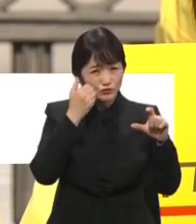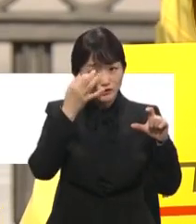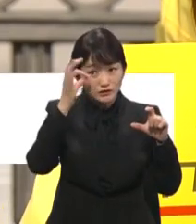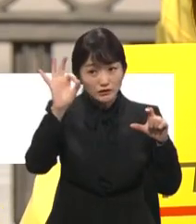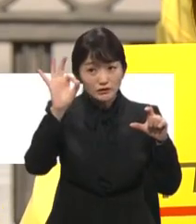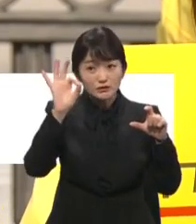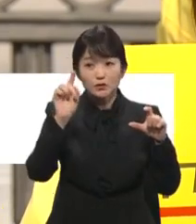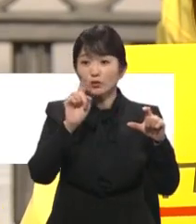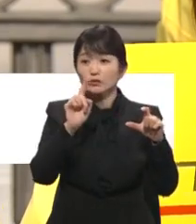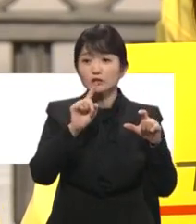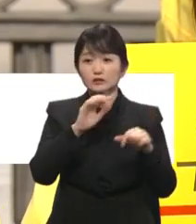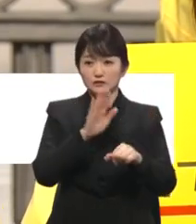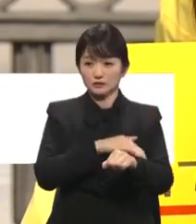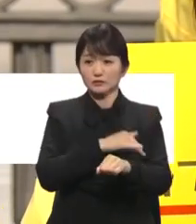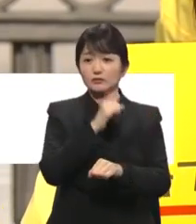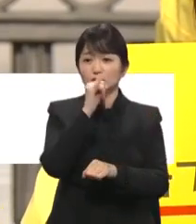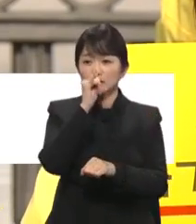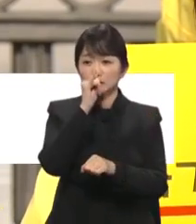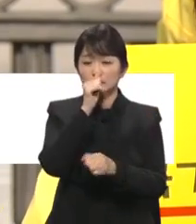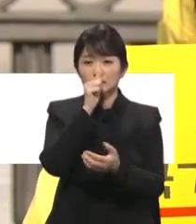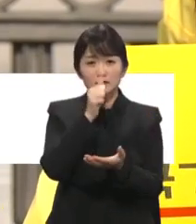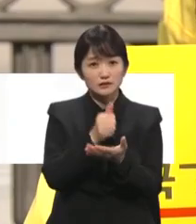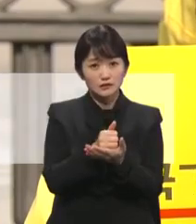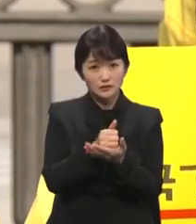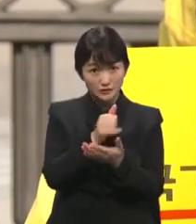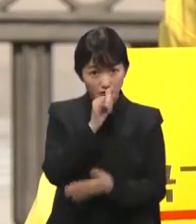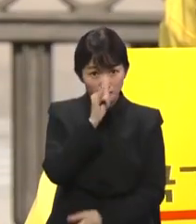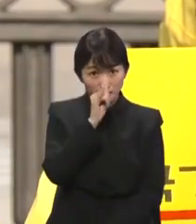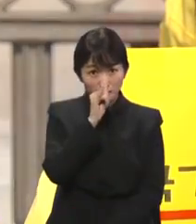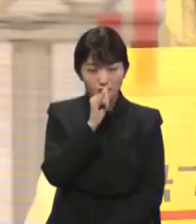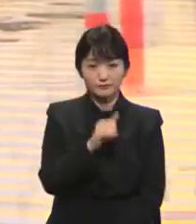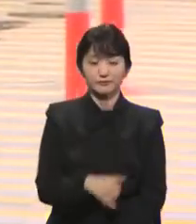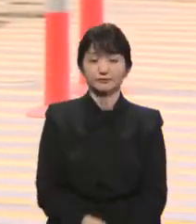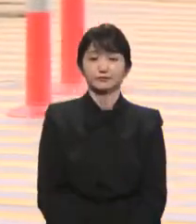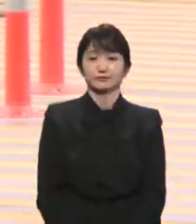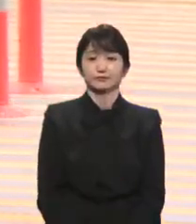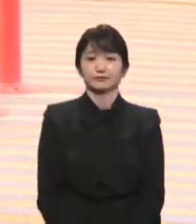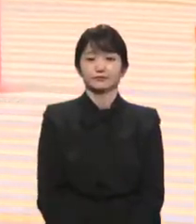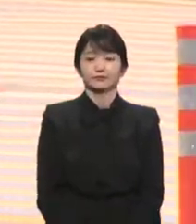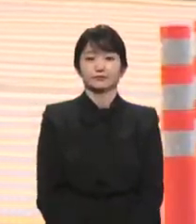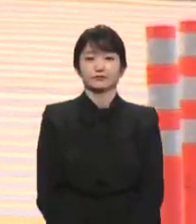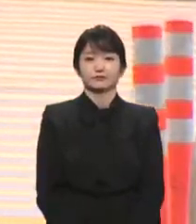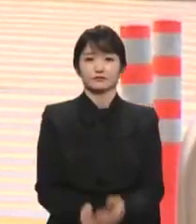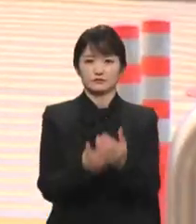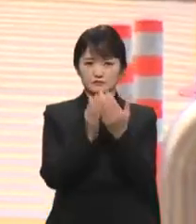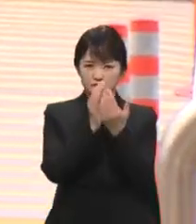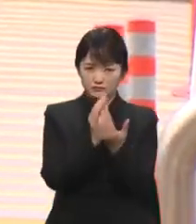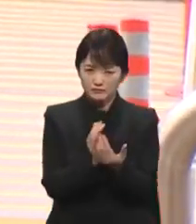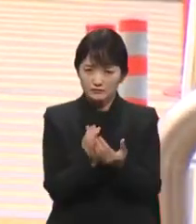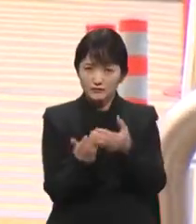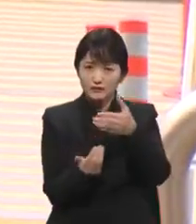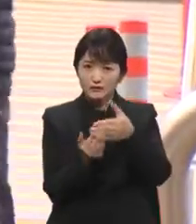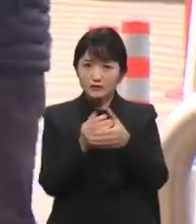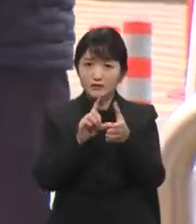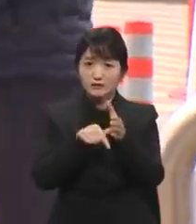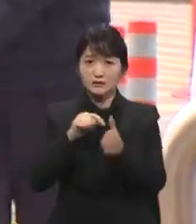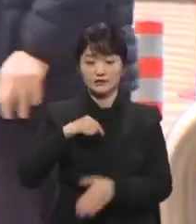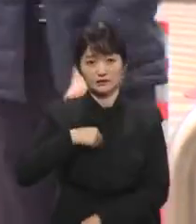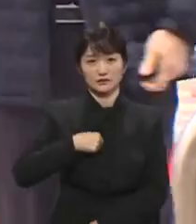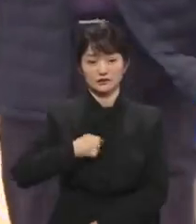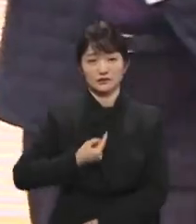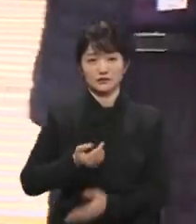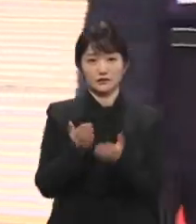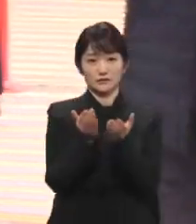도대체 어떤 잘못을 질러야가 있다는 것입니까 다만 참사 당시 자신이 퇴선